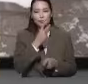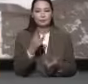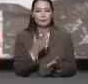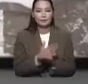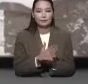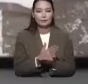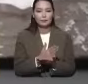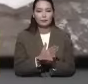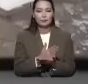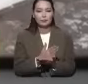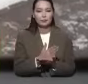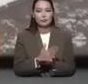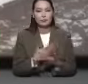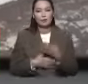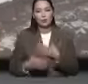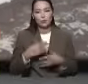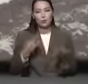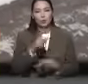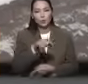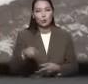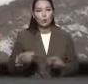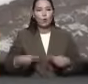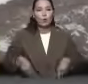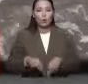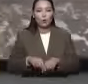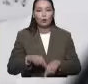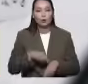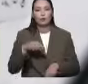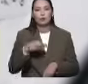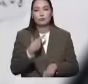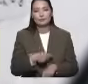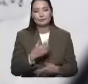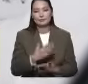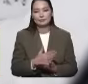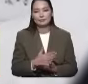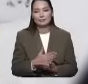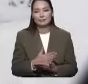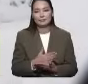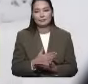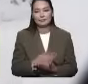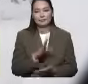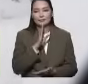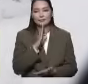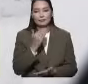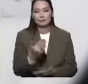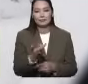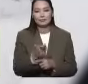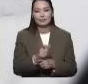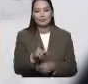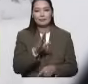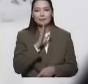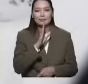Мынау ағайлардың кәдімгідей қуанып қалғанына өзімді бақытты сезініп тұрмын. Девушка, у вас очень красивые